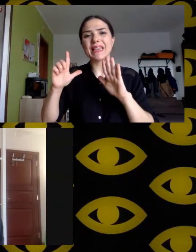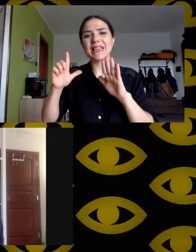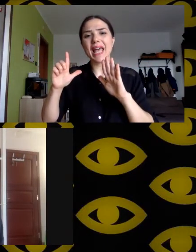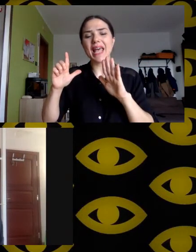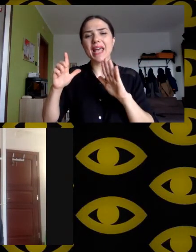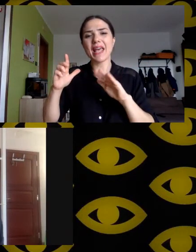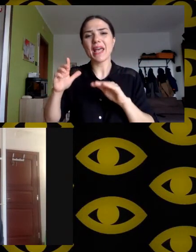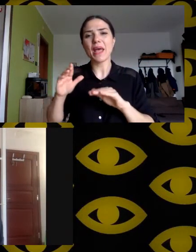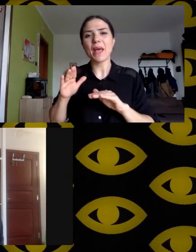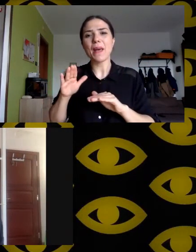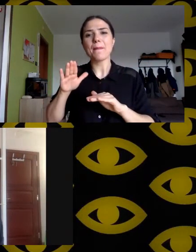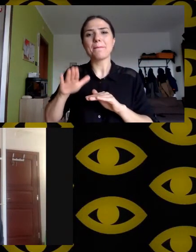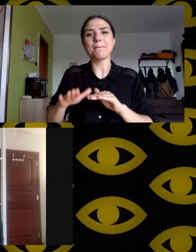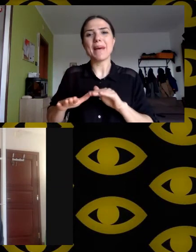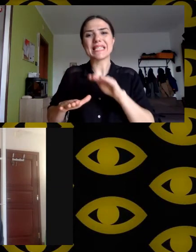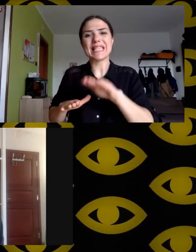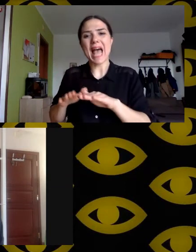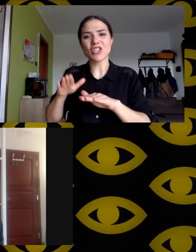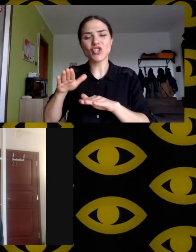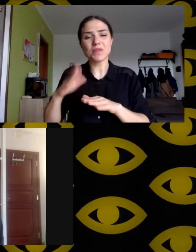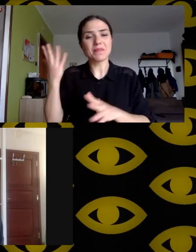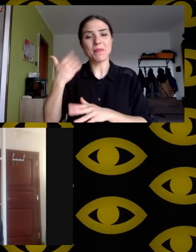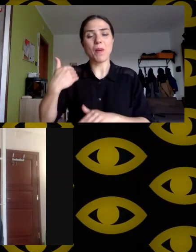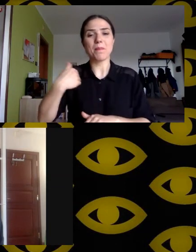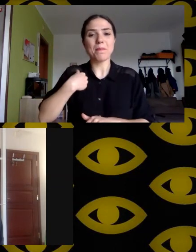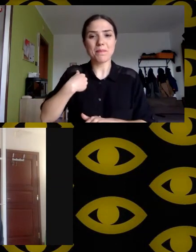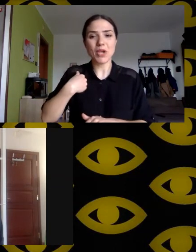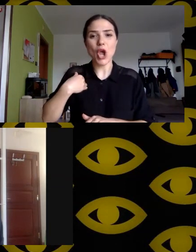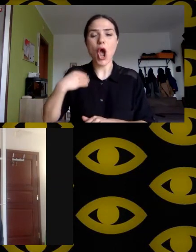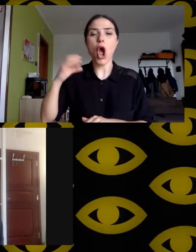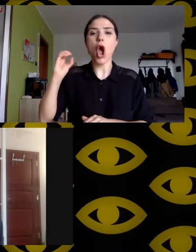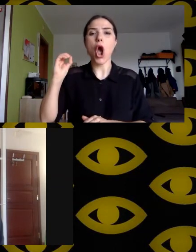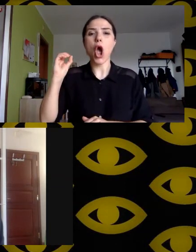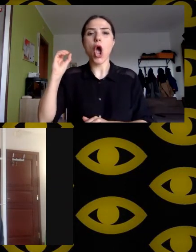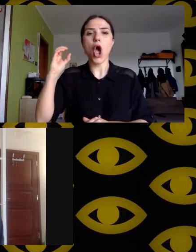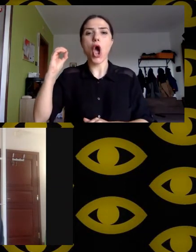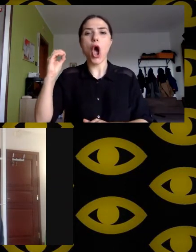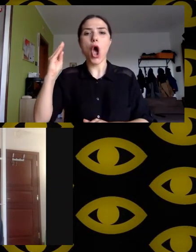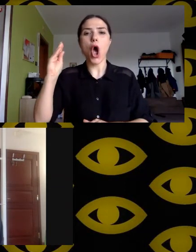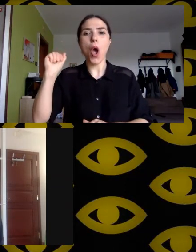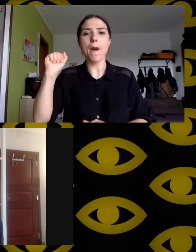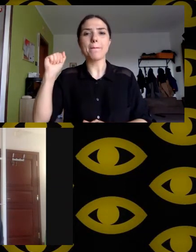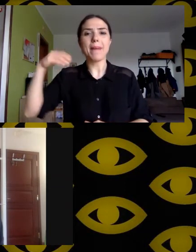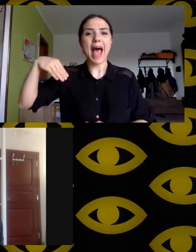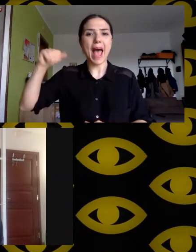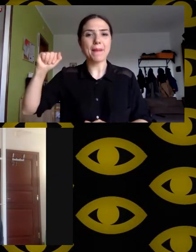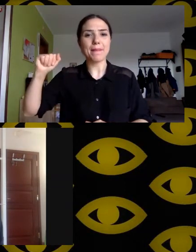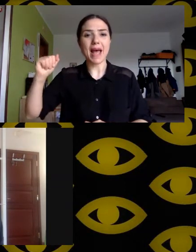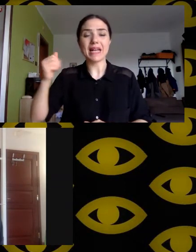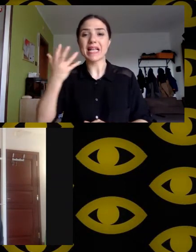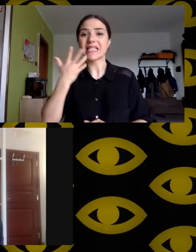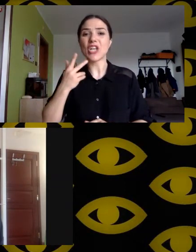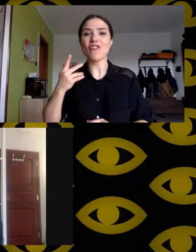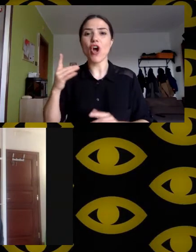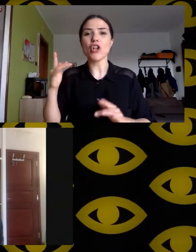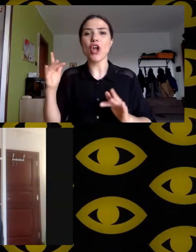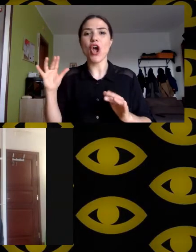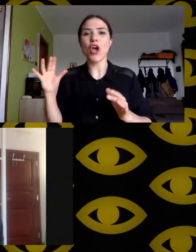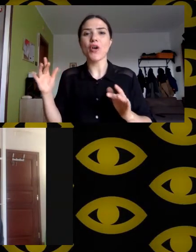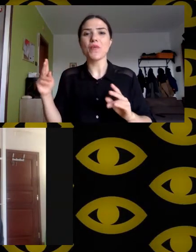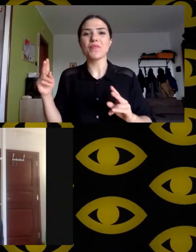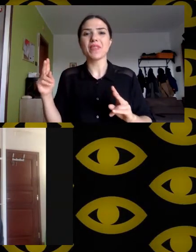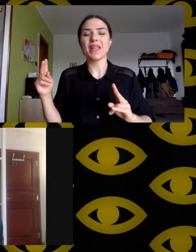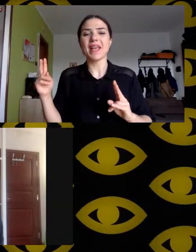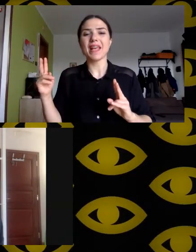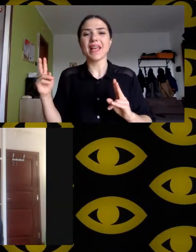Obama, il presidente Barack Obama, ci sono 7 persone. Se io riuscissi a ripercorrere questi 7 passaggi,